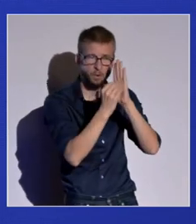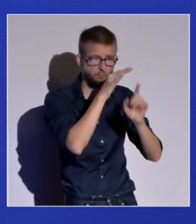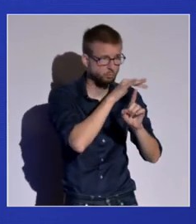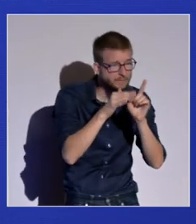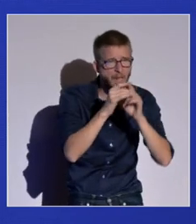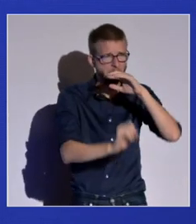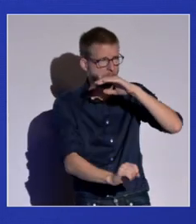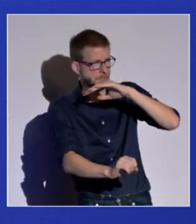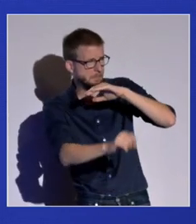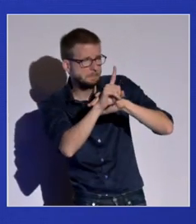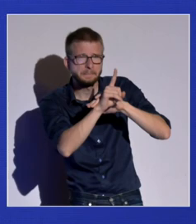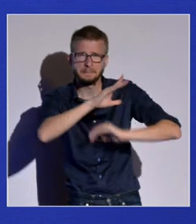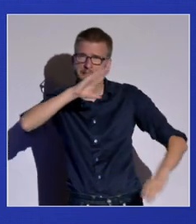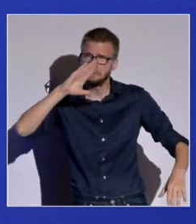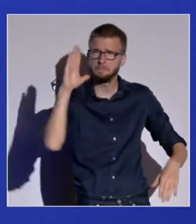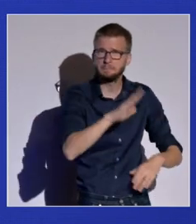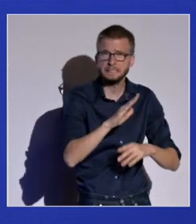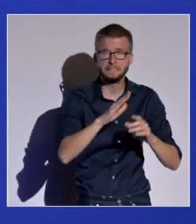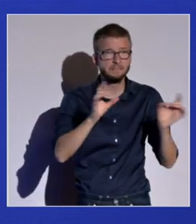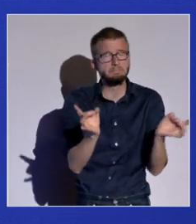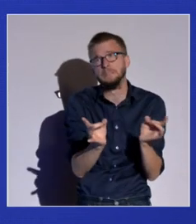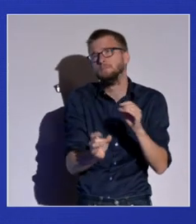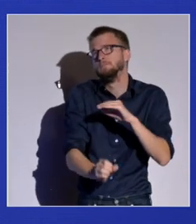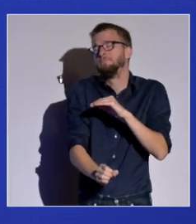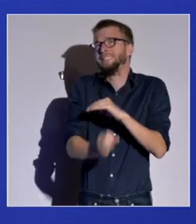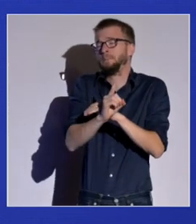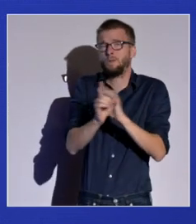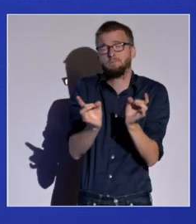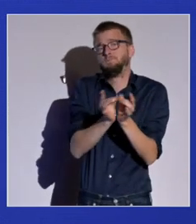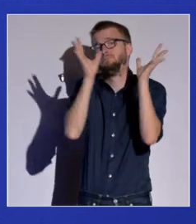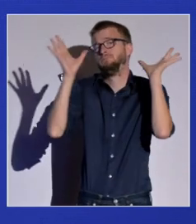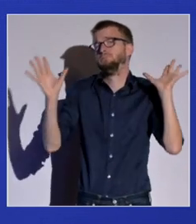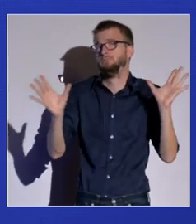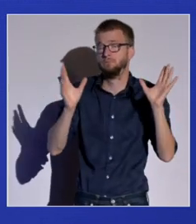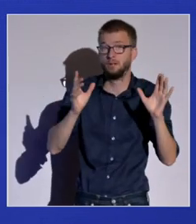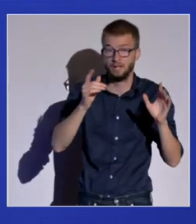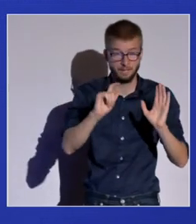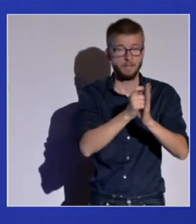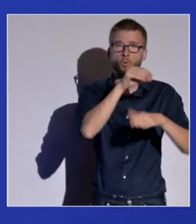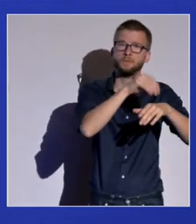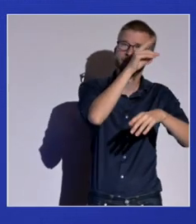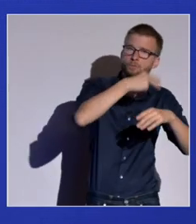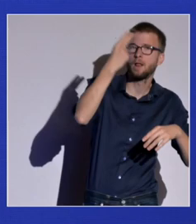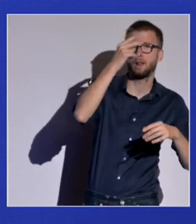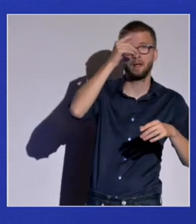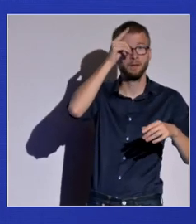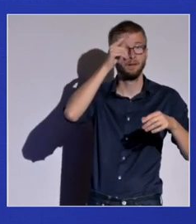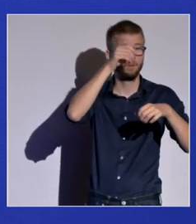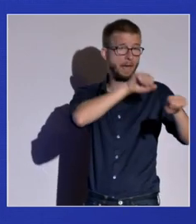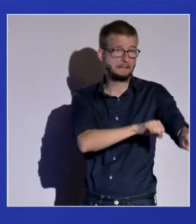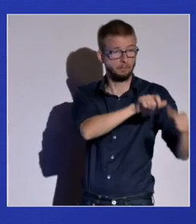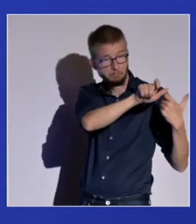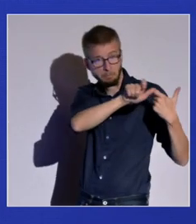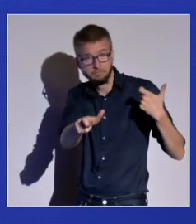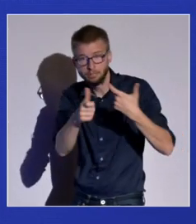absolue du modèle social que la France a construit après le Conseil national de la Résistance. Personne ne